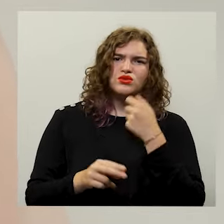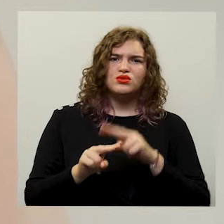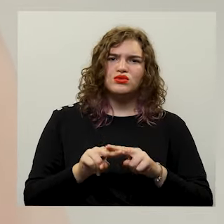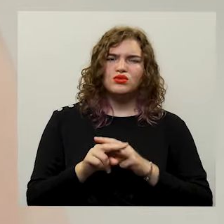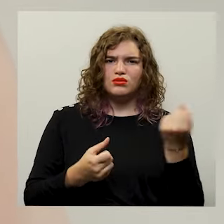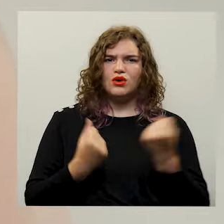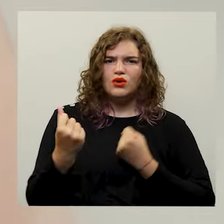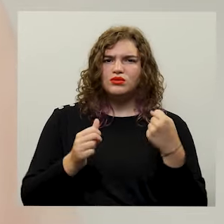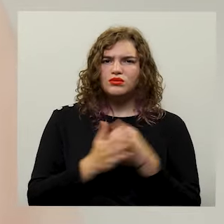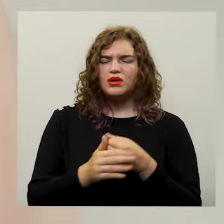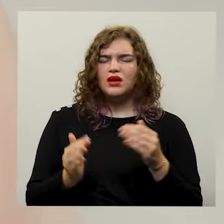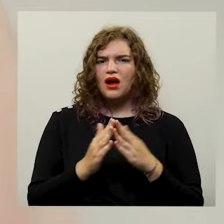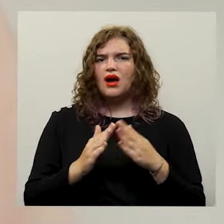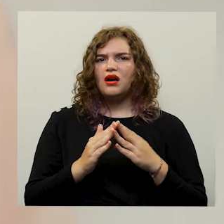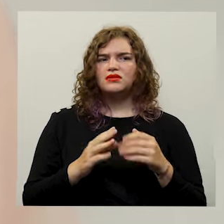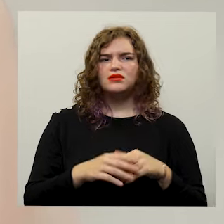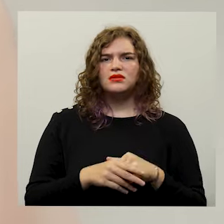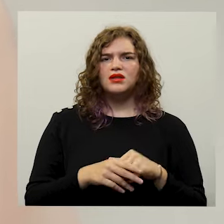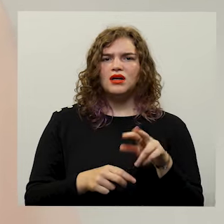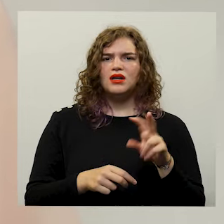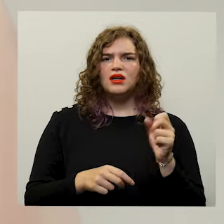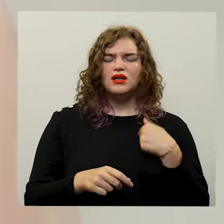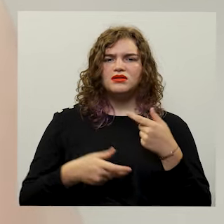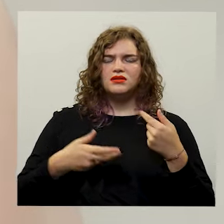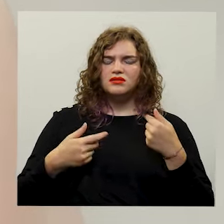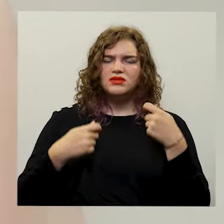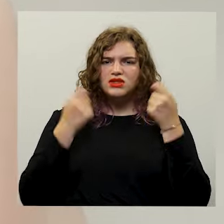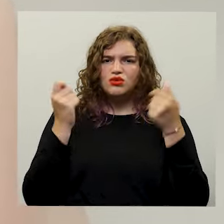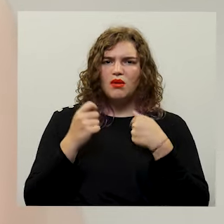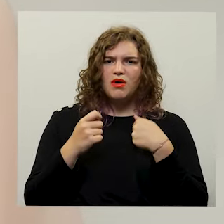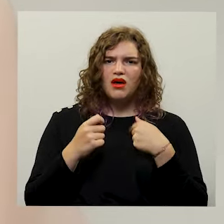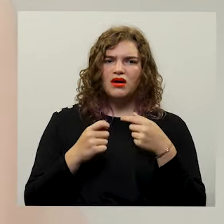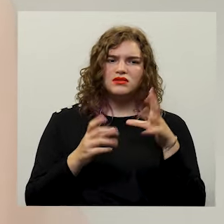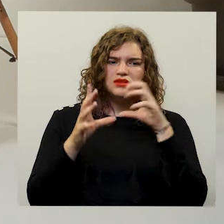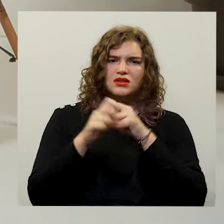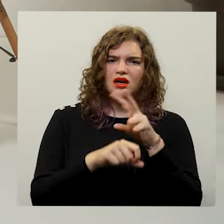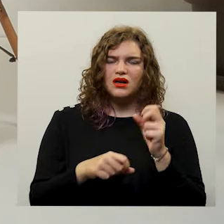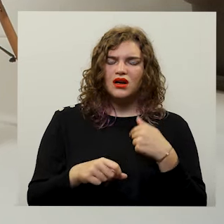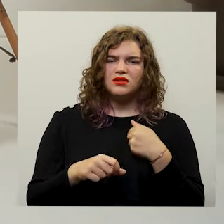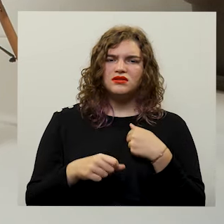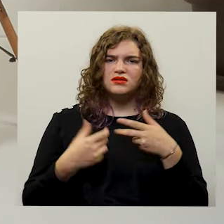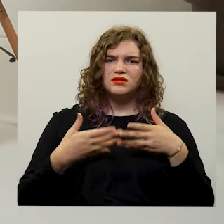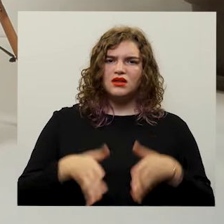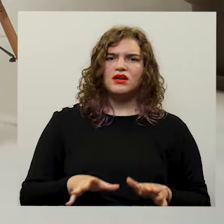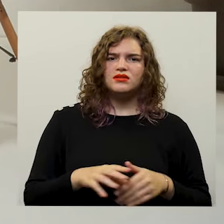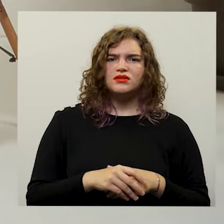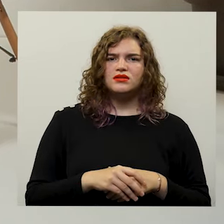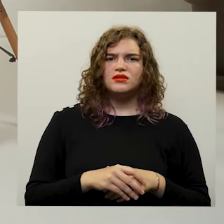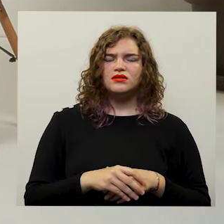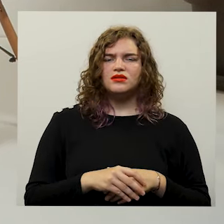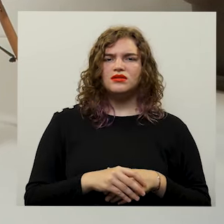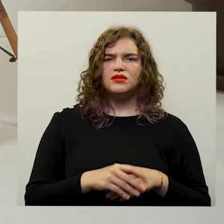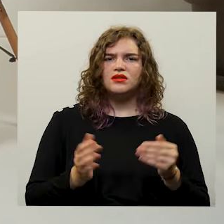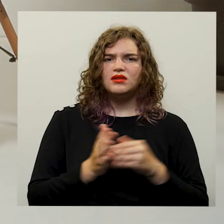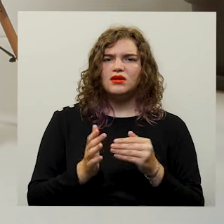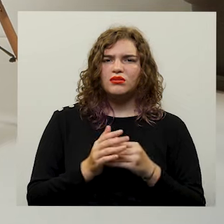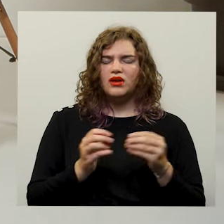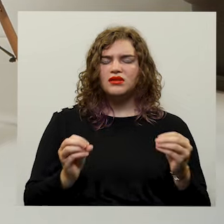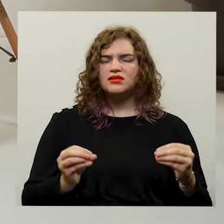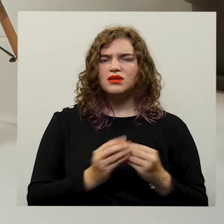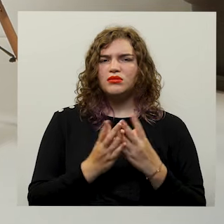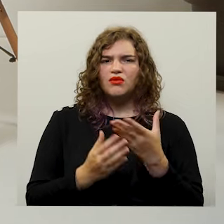până acasă. Era chiar înainte de ziua mea de naștere. Seara dinainte zilei mele de naștere. Când trebuia sărbătorit frumos, cu lumânări,